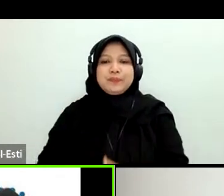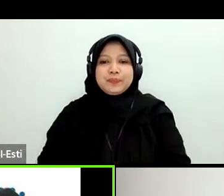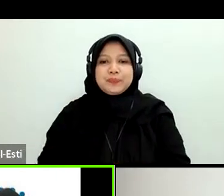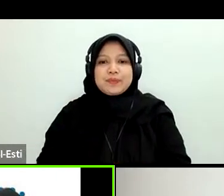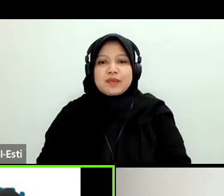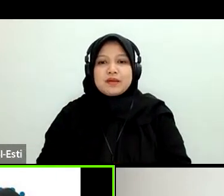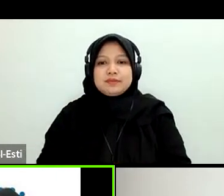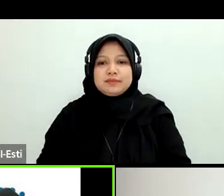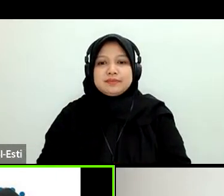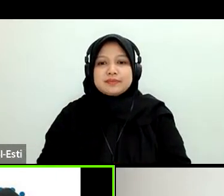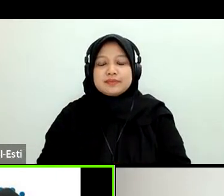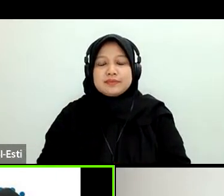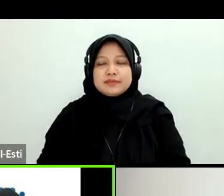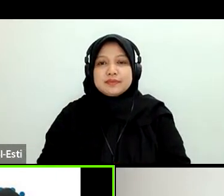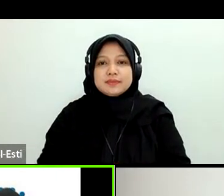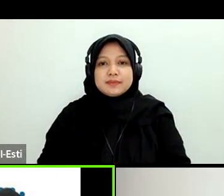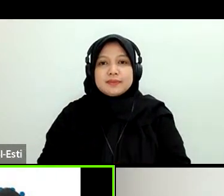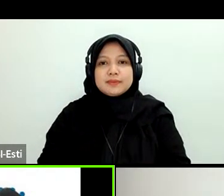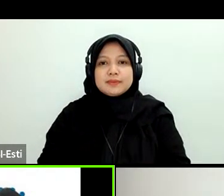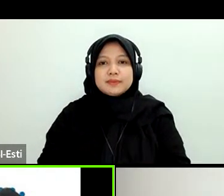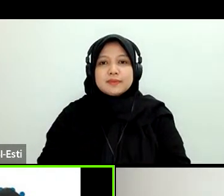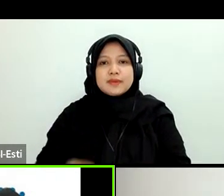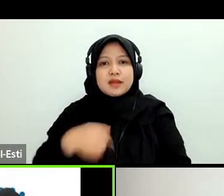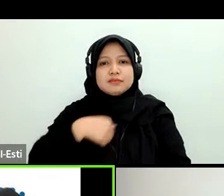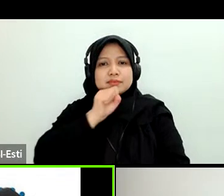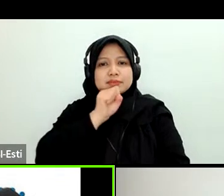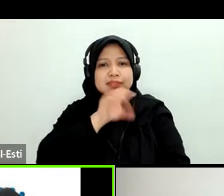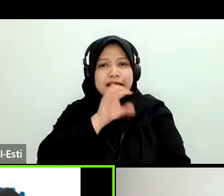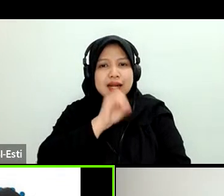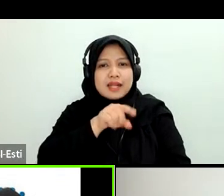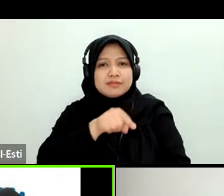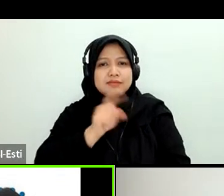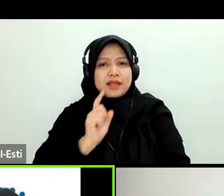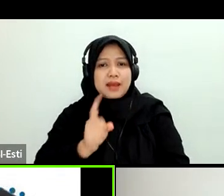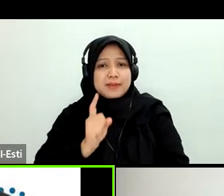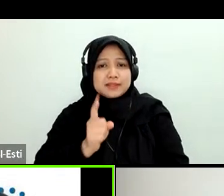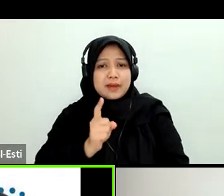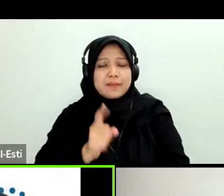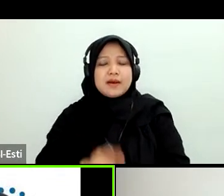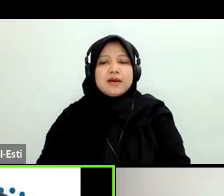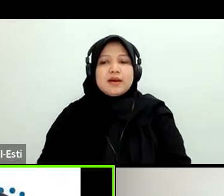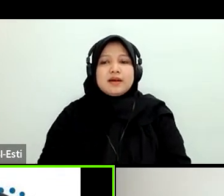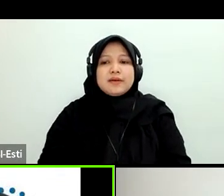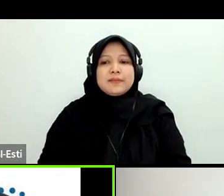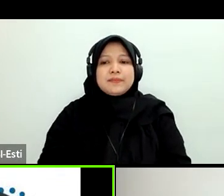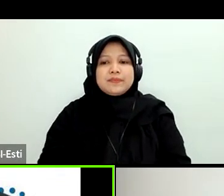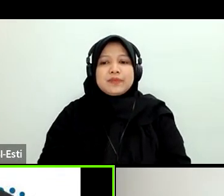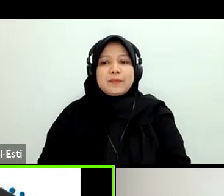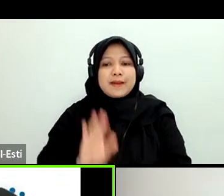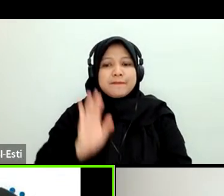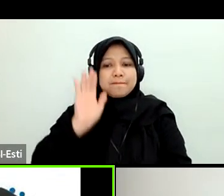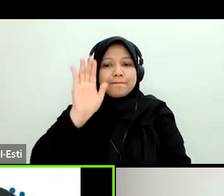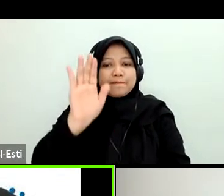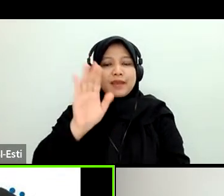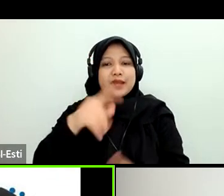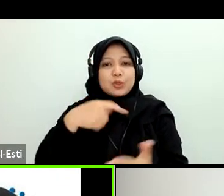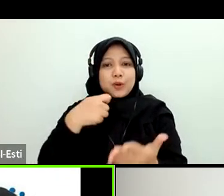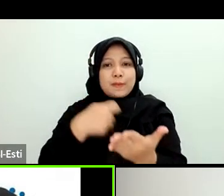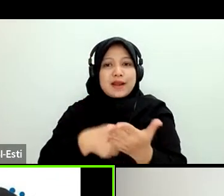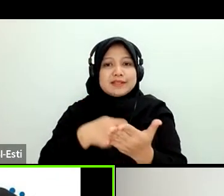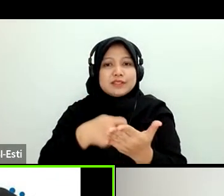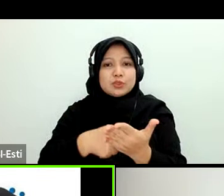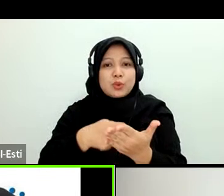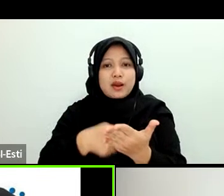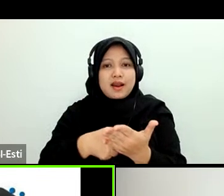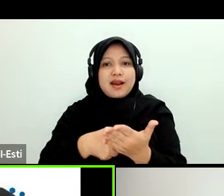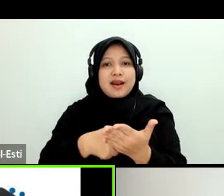saya memiliki saran seperti itu karena agar masih saya itu bukan hanya dapat menangkap fakta